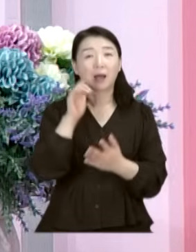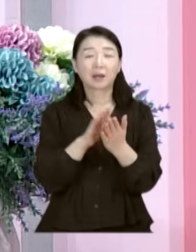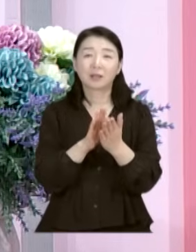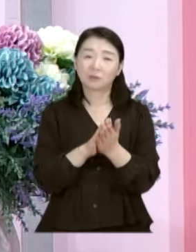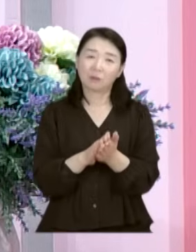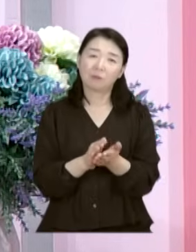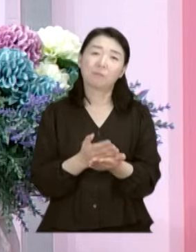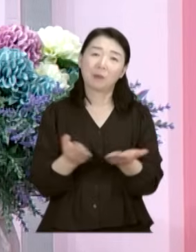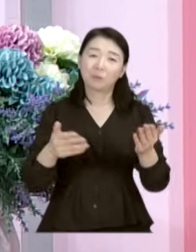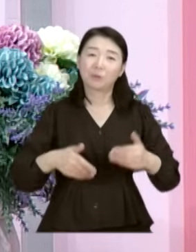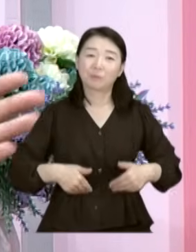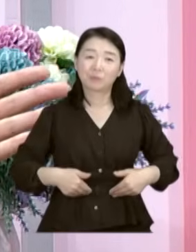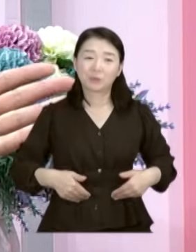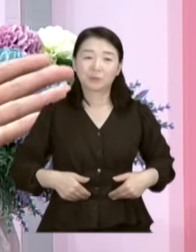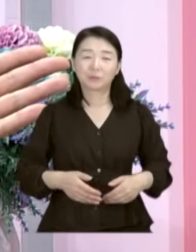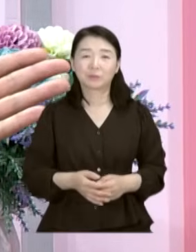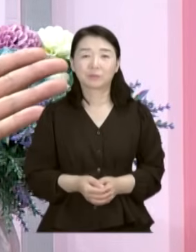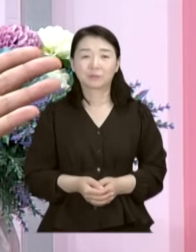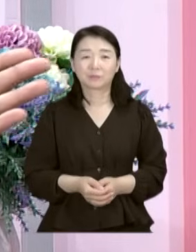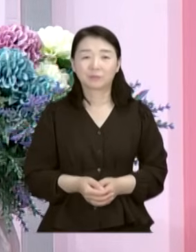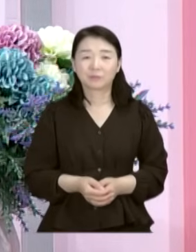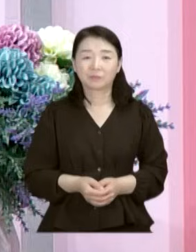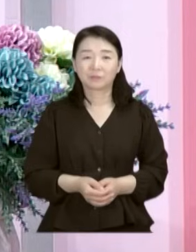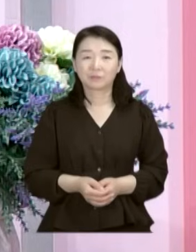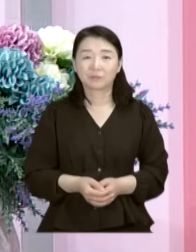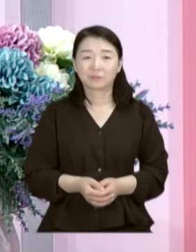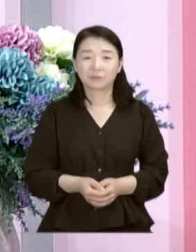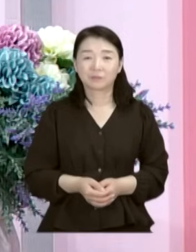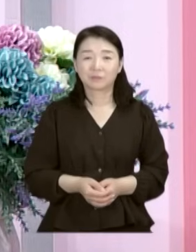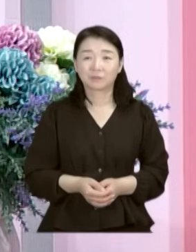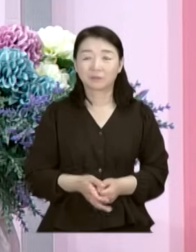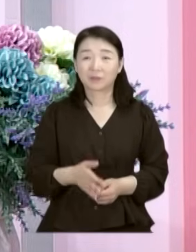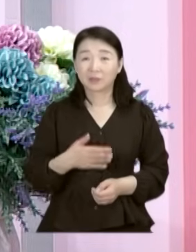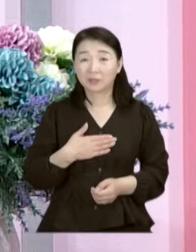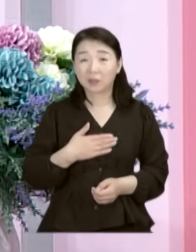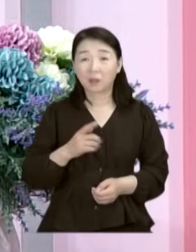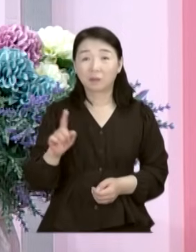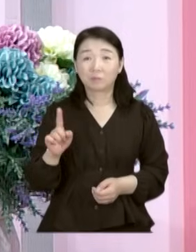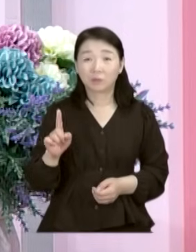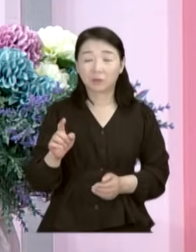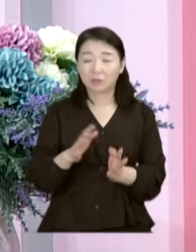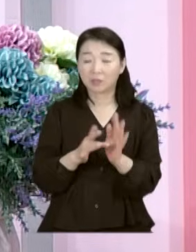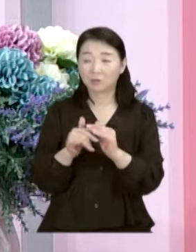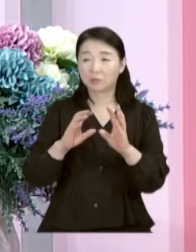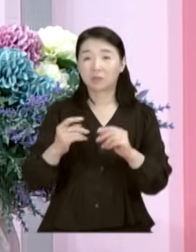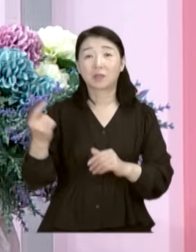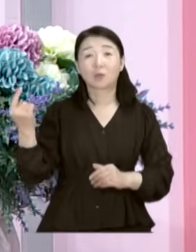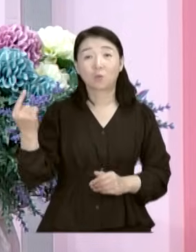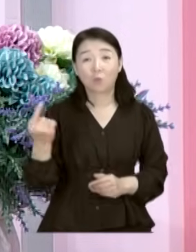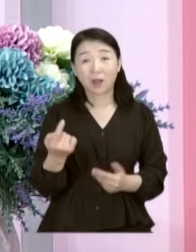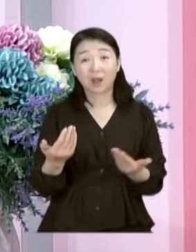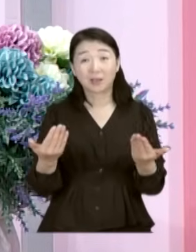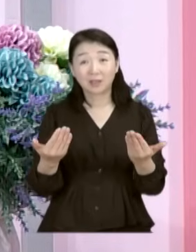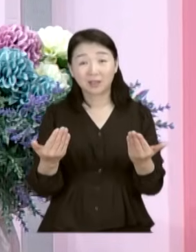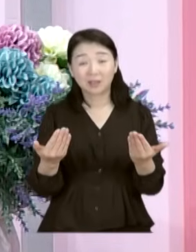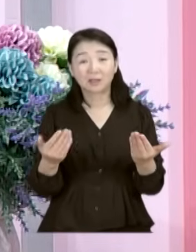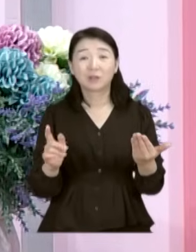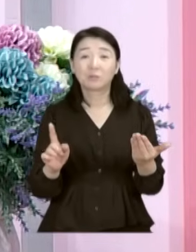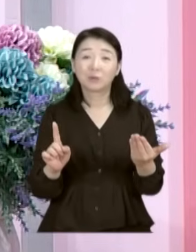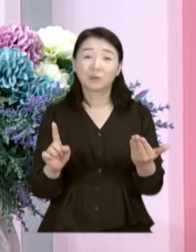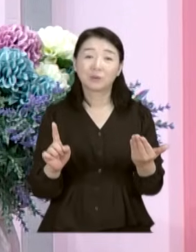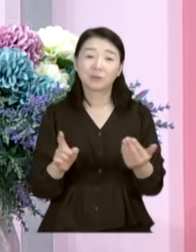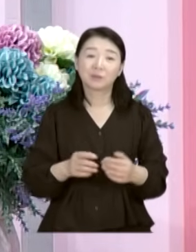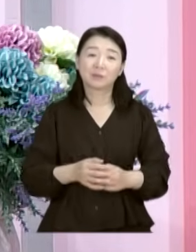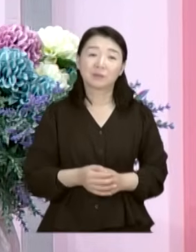베풀어라 근데 그게 저는 생활이 된 거예요 그게 사실은 예수님이이 땅에 오셔서 하신 사역이